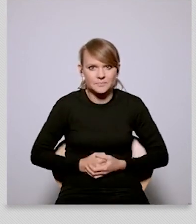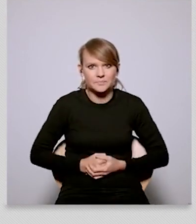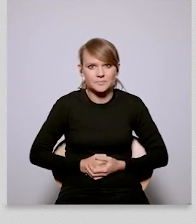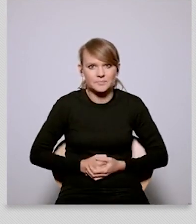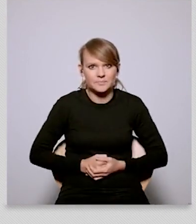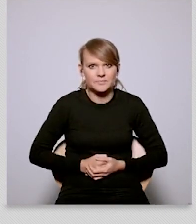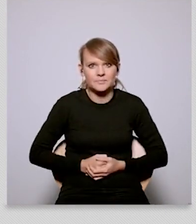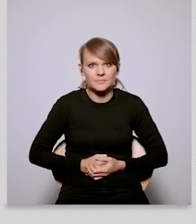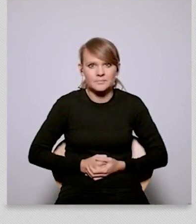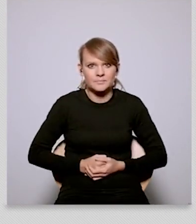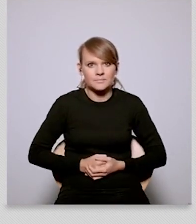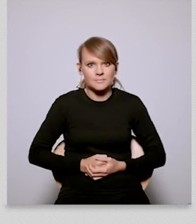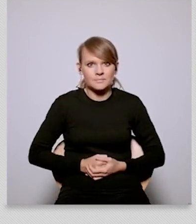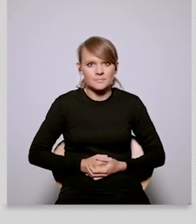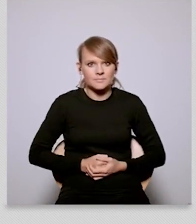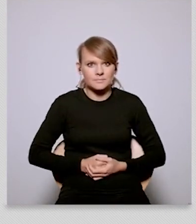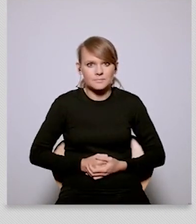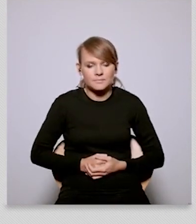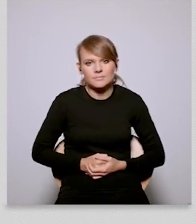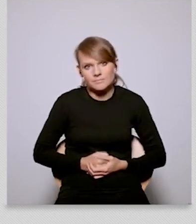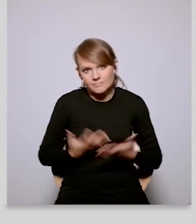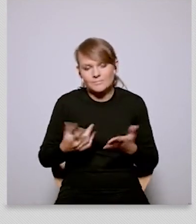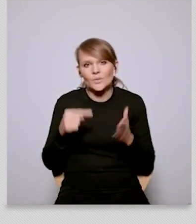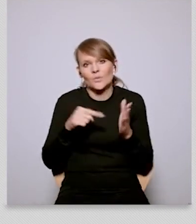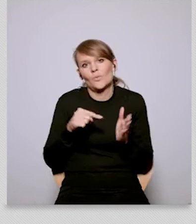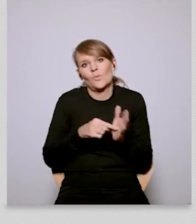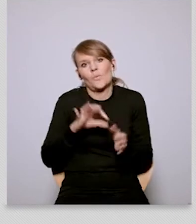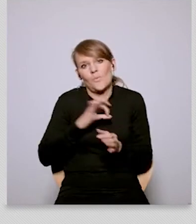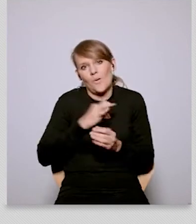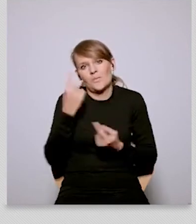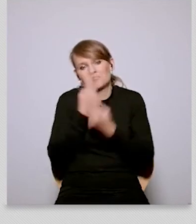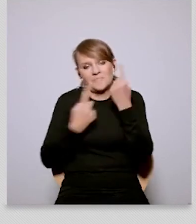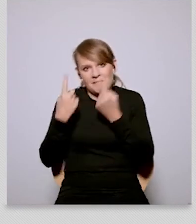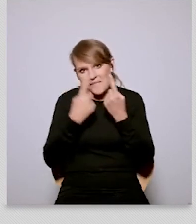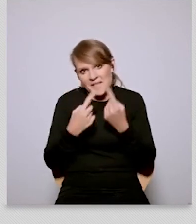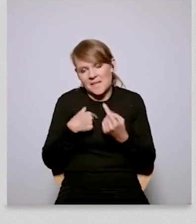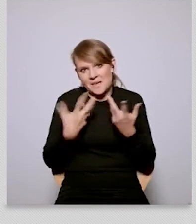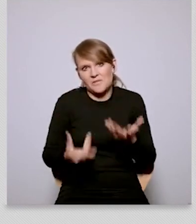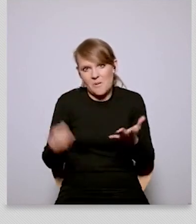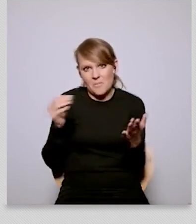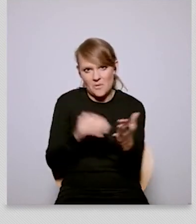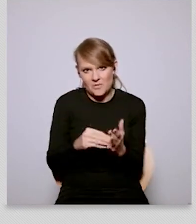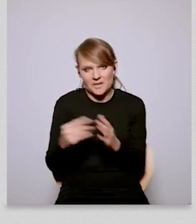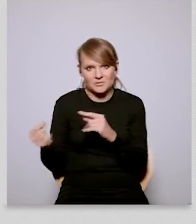więc mam takie refleksje chciałam dodać do naszej dyskusji